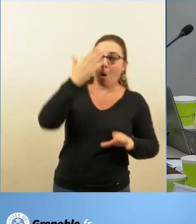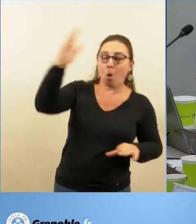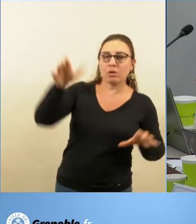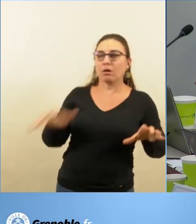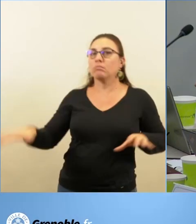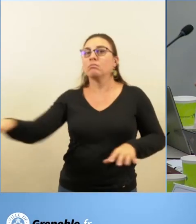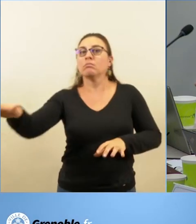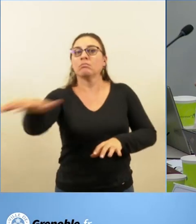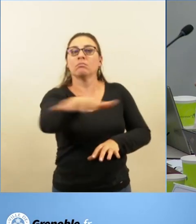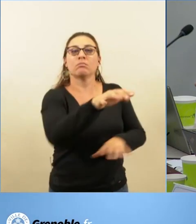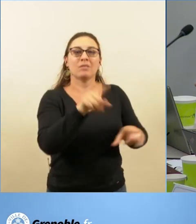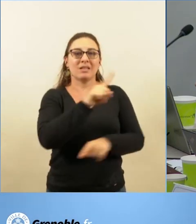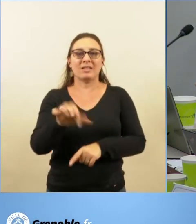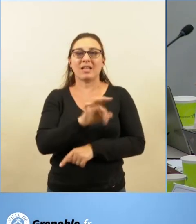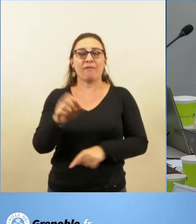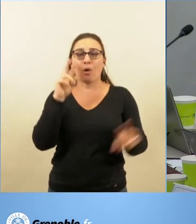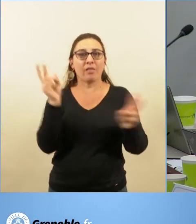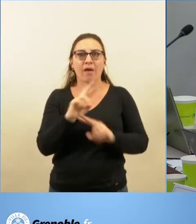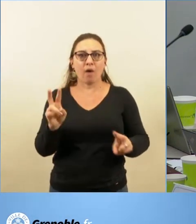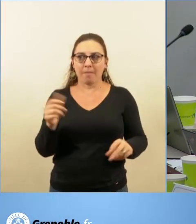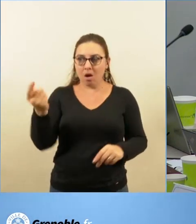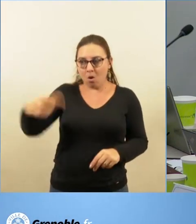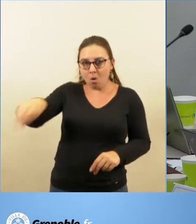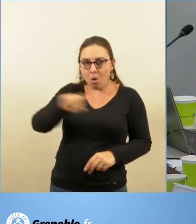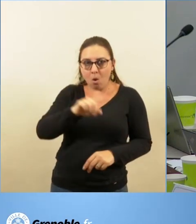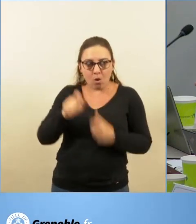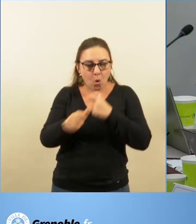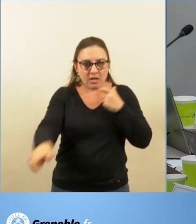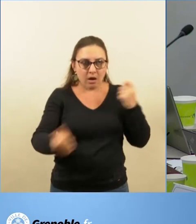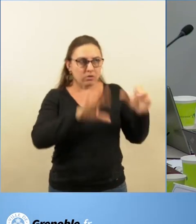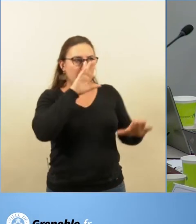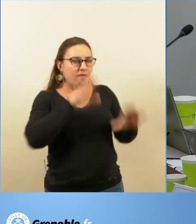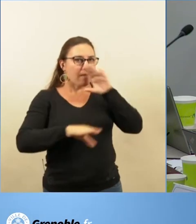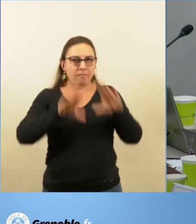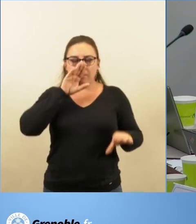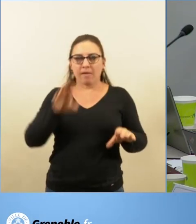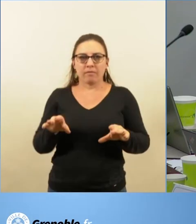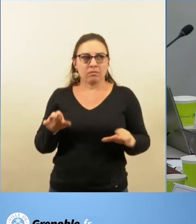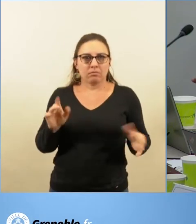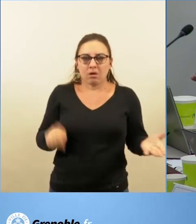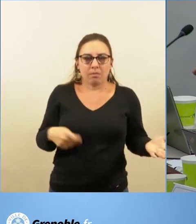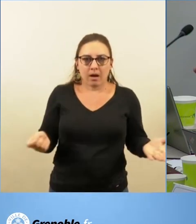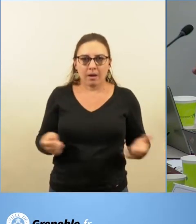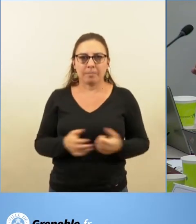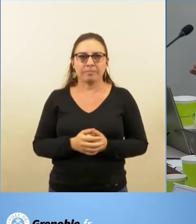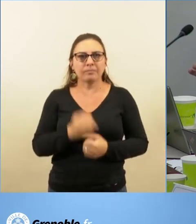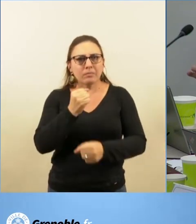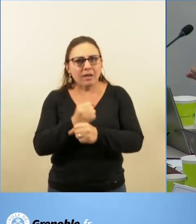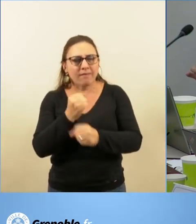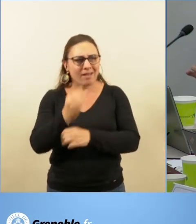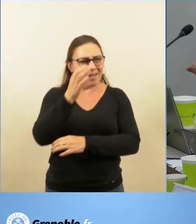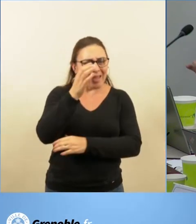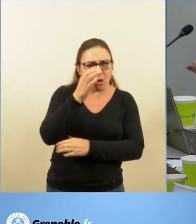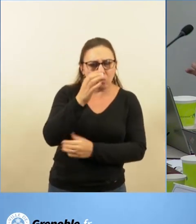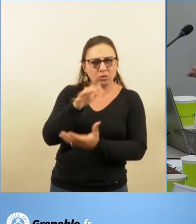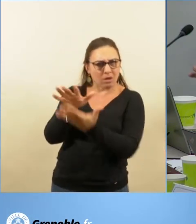sur le permis périmètre de la ZFE mais qui seront forcément impactés par sa mise en place ce travail d'écoute de concertation